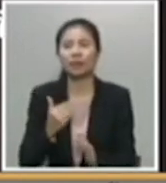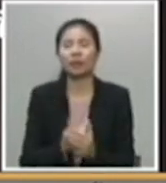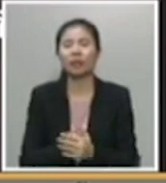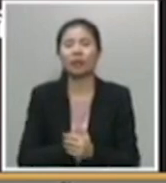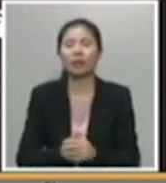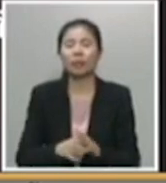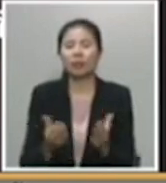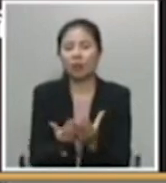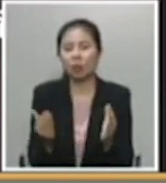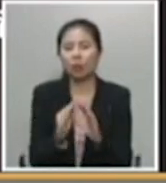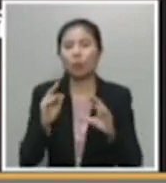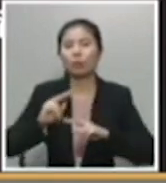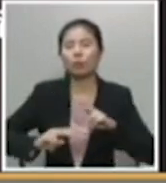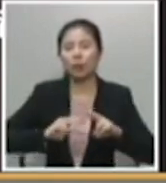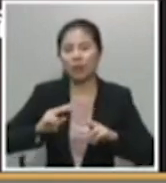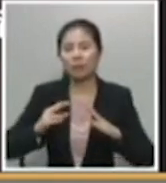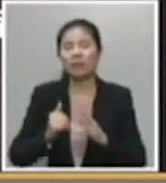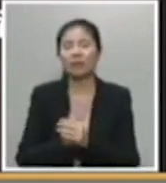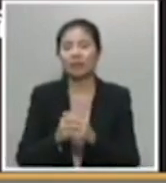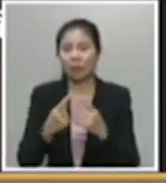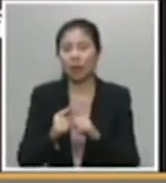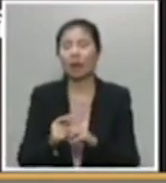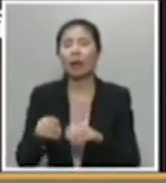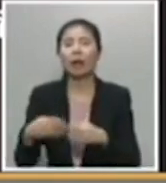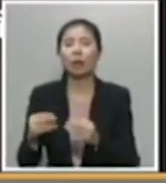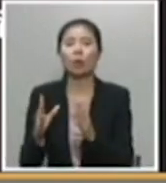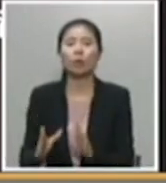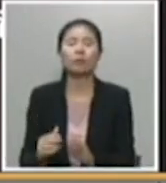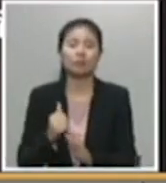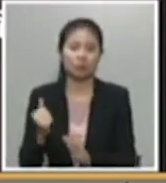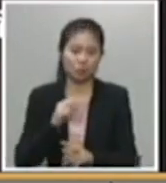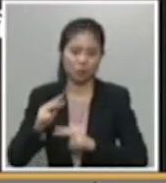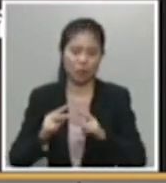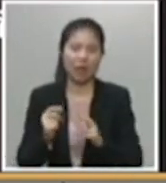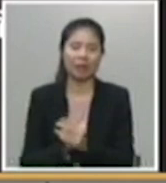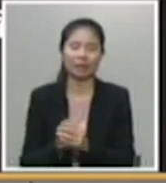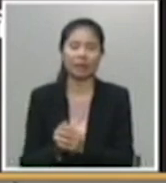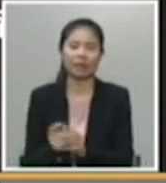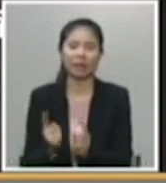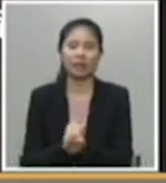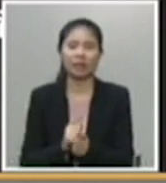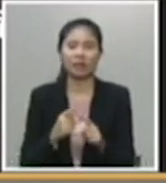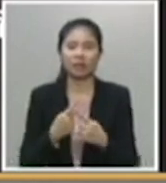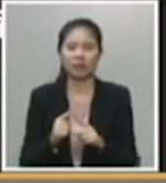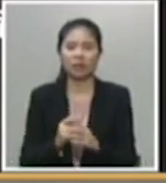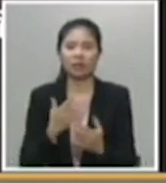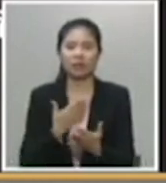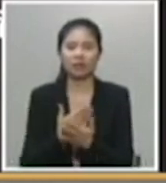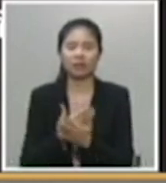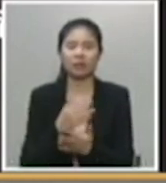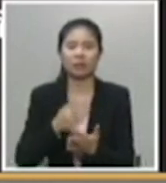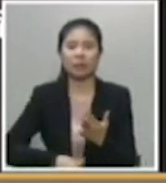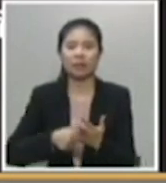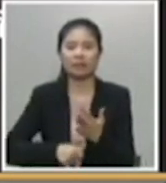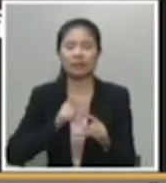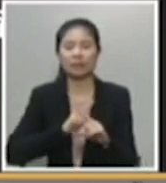ครัวให้คนอื่นต้องมาดูแลแทนเขาจึงมีอัตราภาษีเงินได้ในส่วนของรายได้จาก OT ที่สูงกว่านั่นก็คือสะท้อนถึ